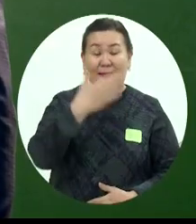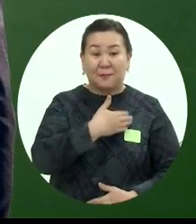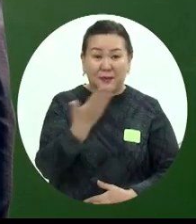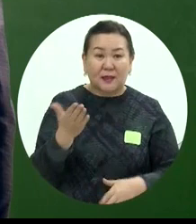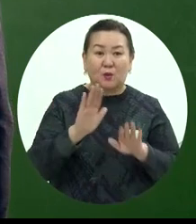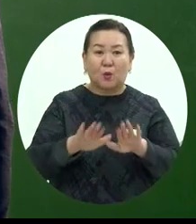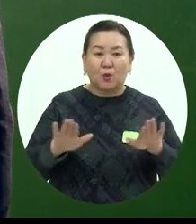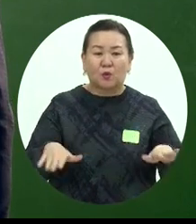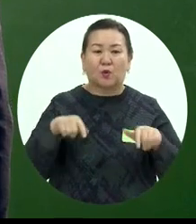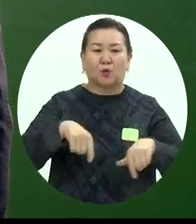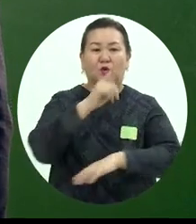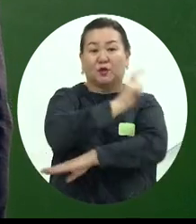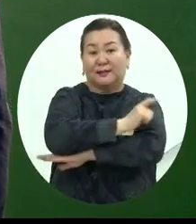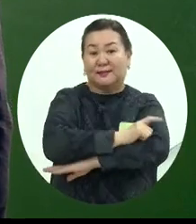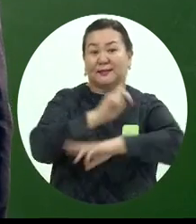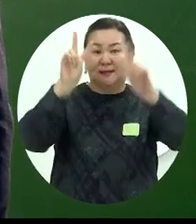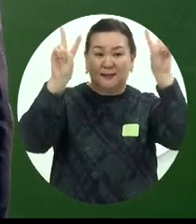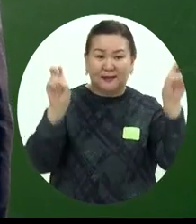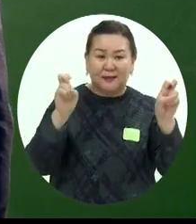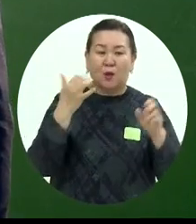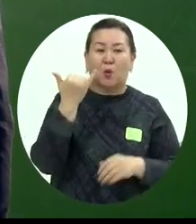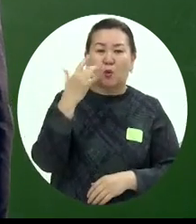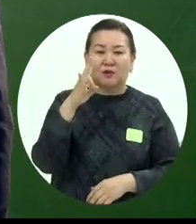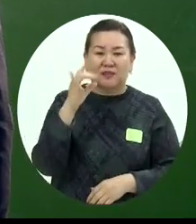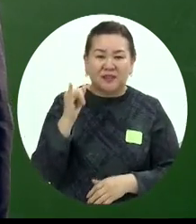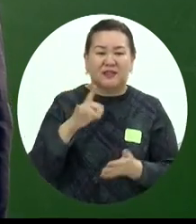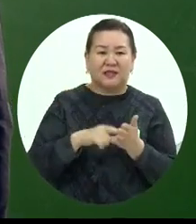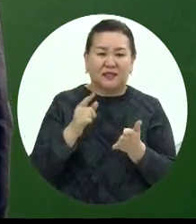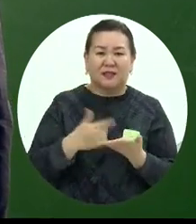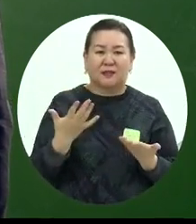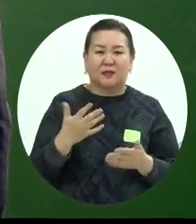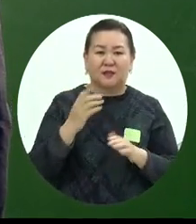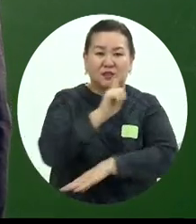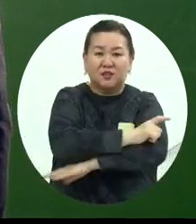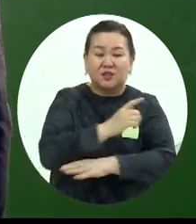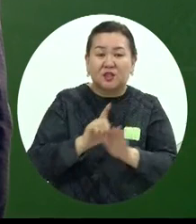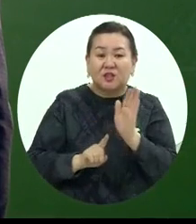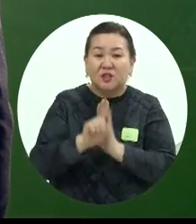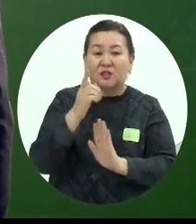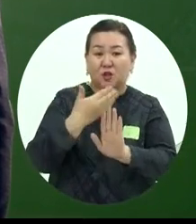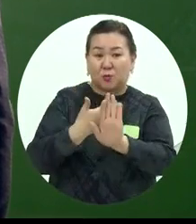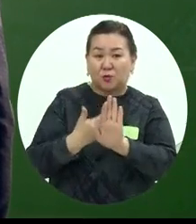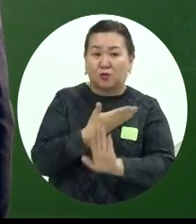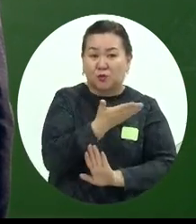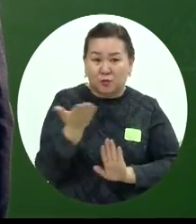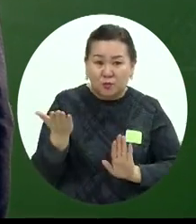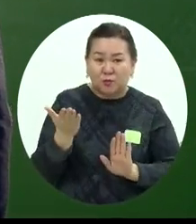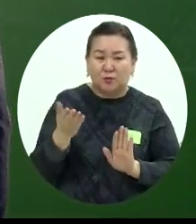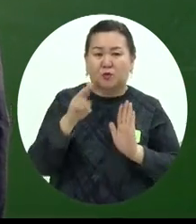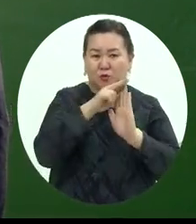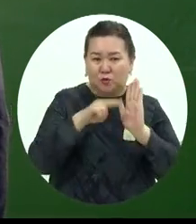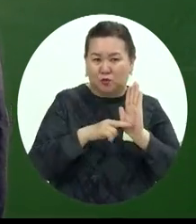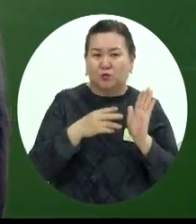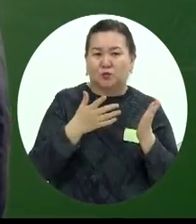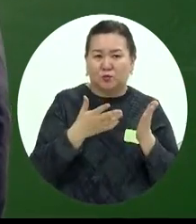Сайн байцгаана уу хүмүүдээ. За өнөөдрийн хичээлийн сэдэв бол усны хэрэглээ. За хичээл эхлэхээ өмнө та бүхэндээ багш нь зөвлөмж